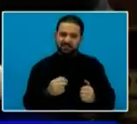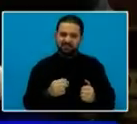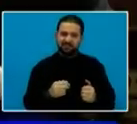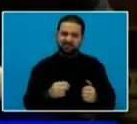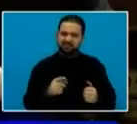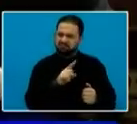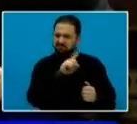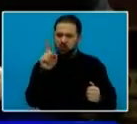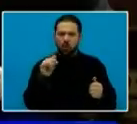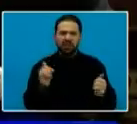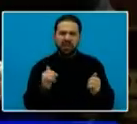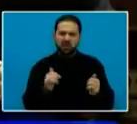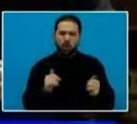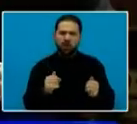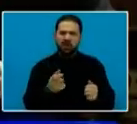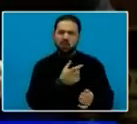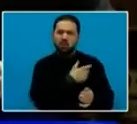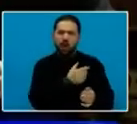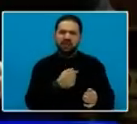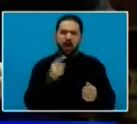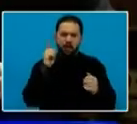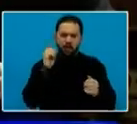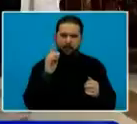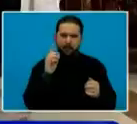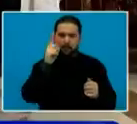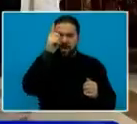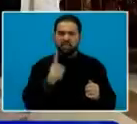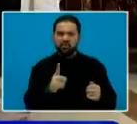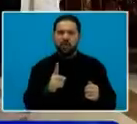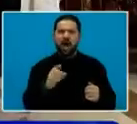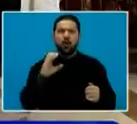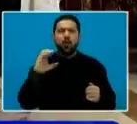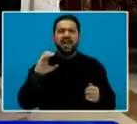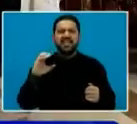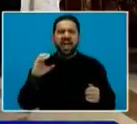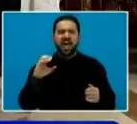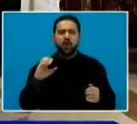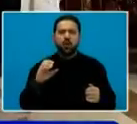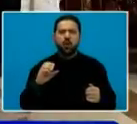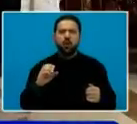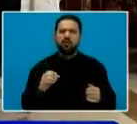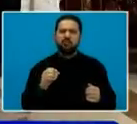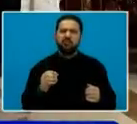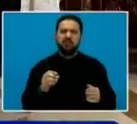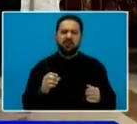nu întâmplător, poate principala condiție, principalul criteriu al canonizării